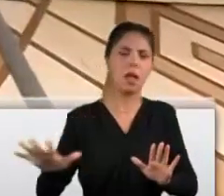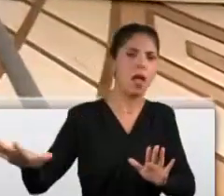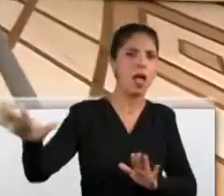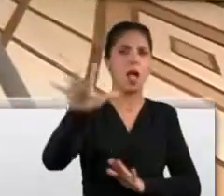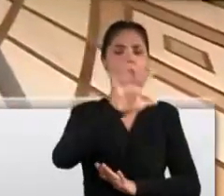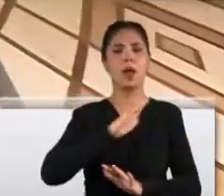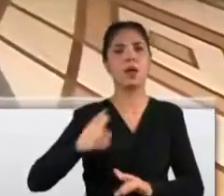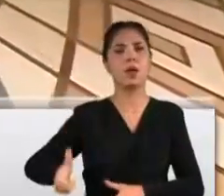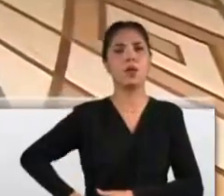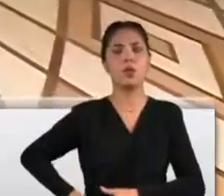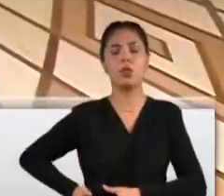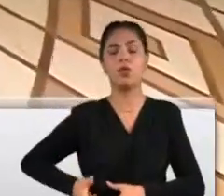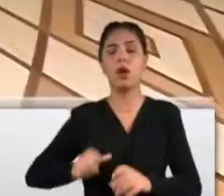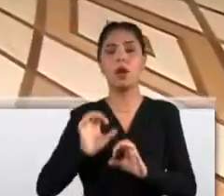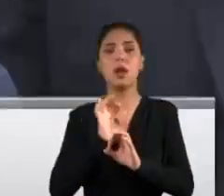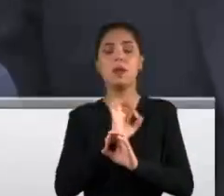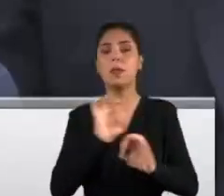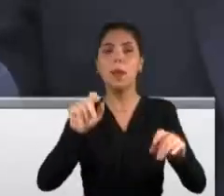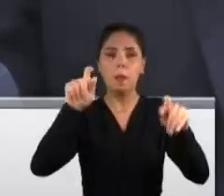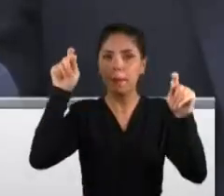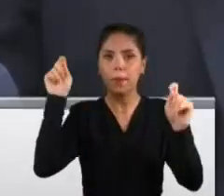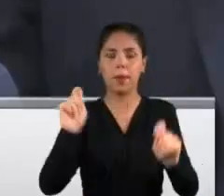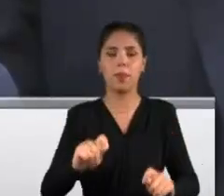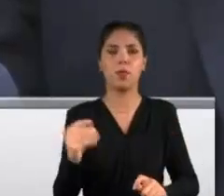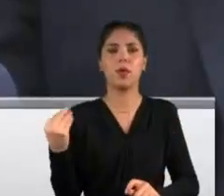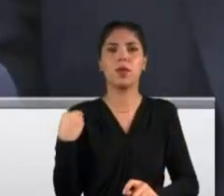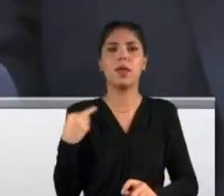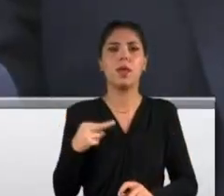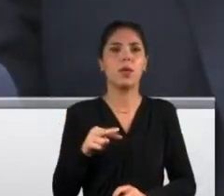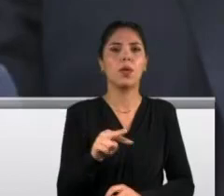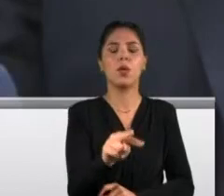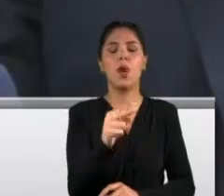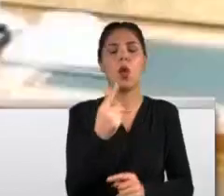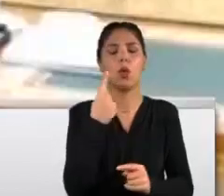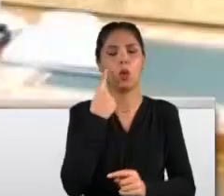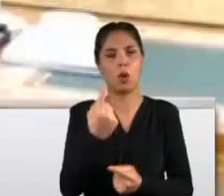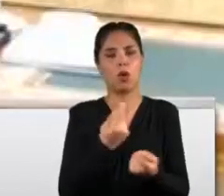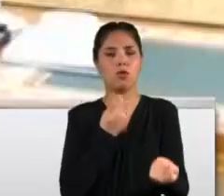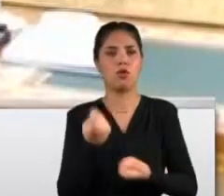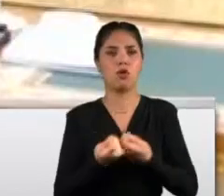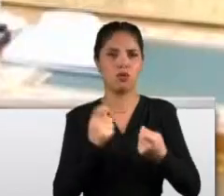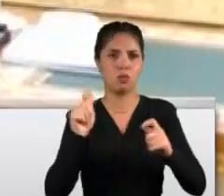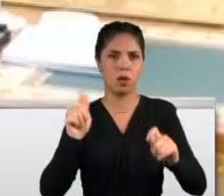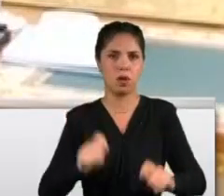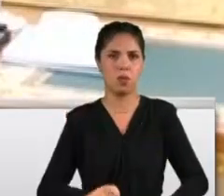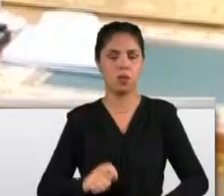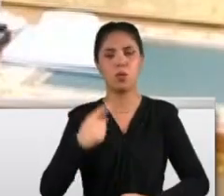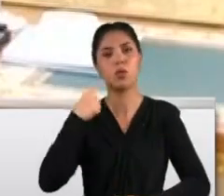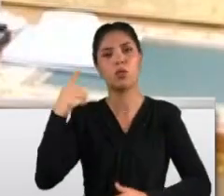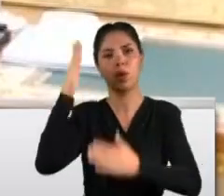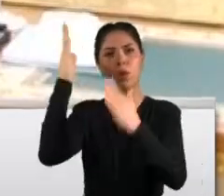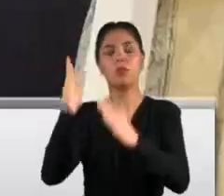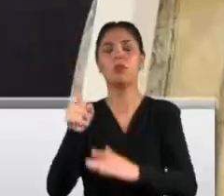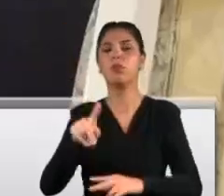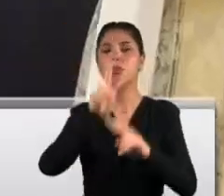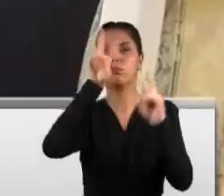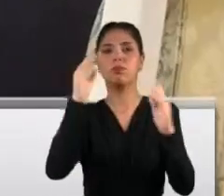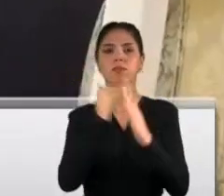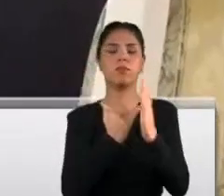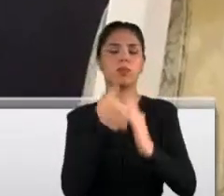herkesin güvenliğini garanti altına alacak yeni mekanizmalar üzerinde de çalışıyoruz. Erdoğan bu başlıklarla gitti